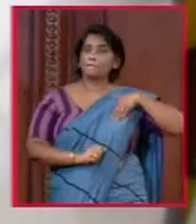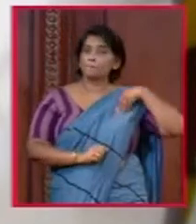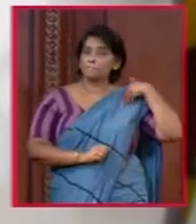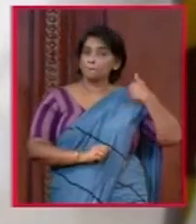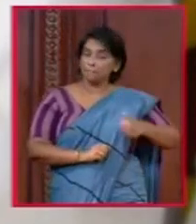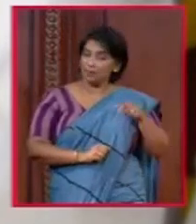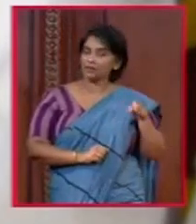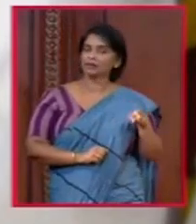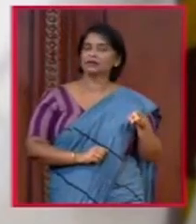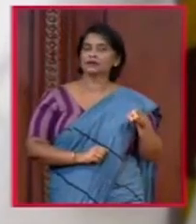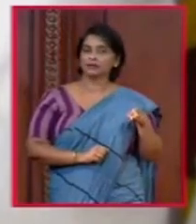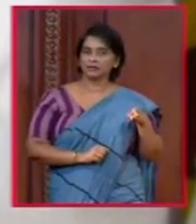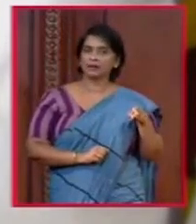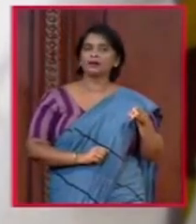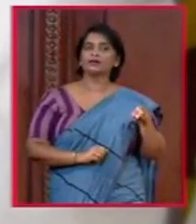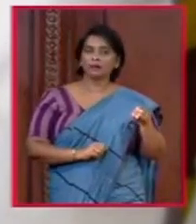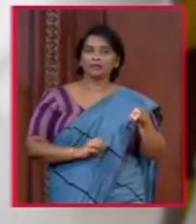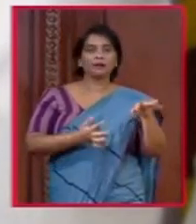ප්‍රමුඛතම හා